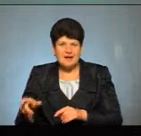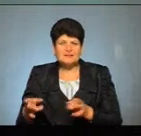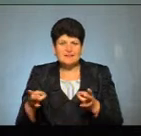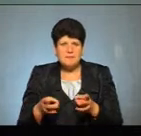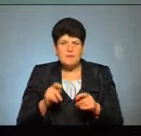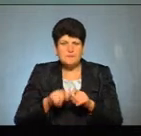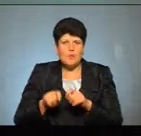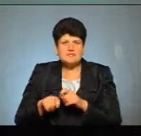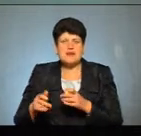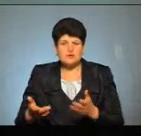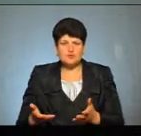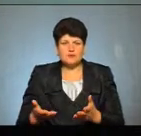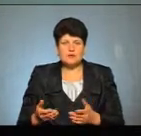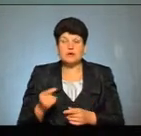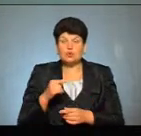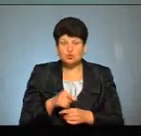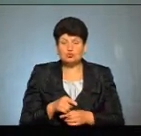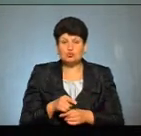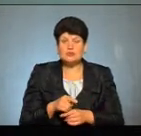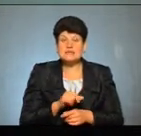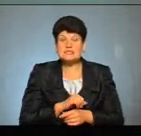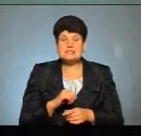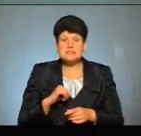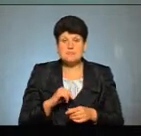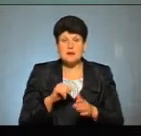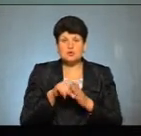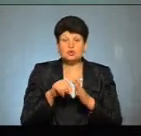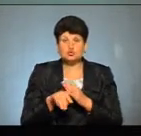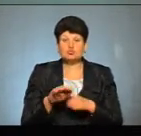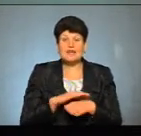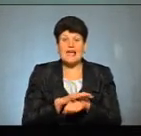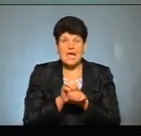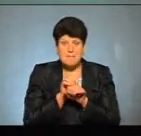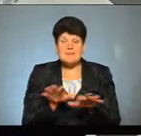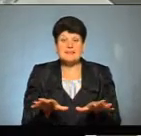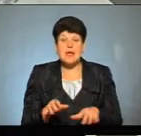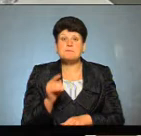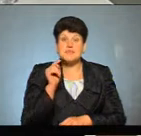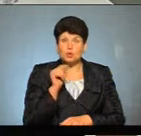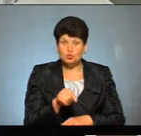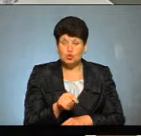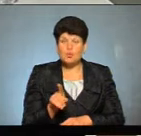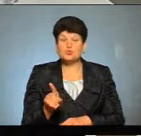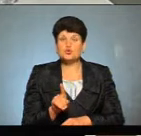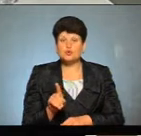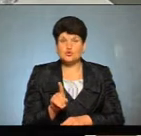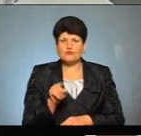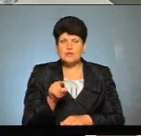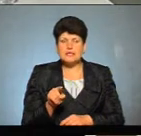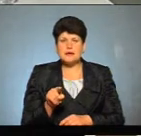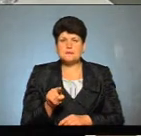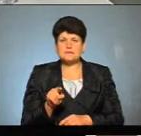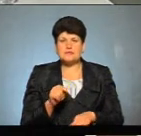І тому сама епідемія, суть епідемії в тому, що вона